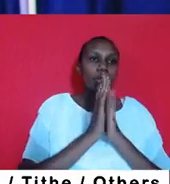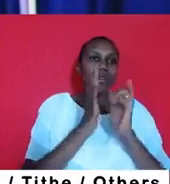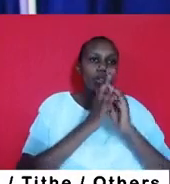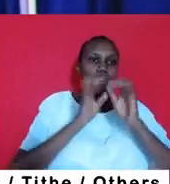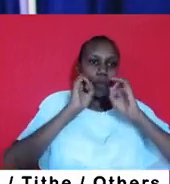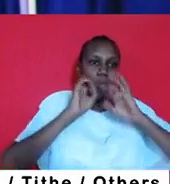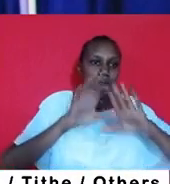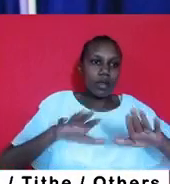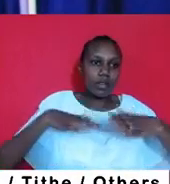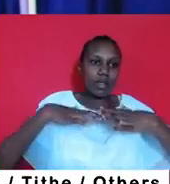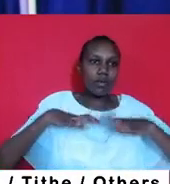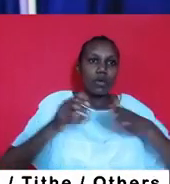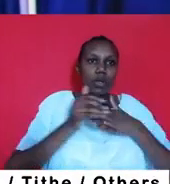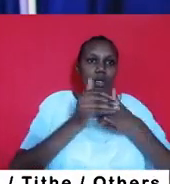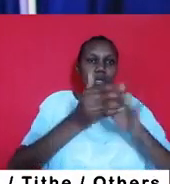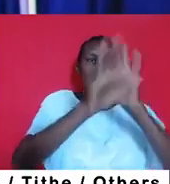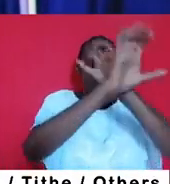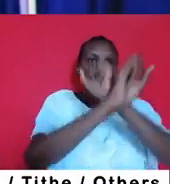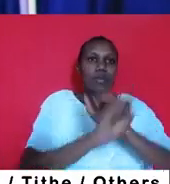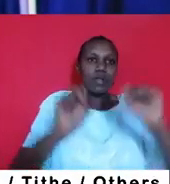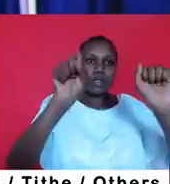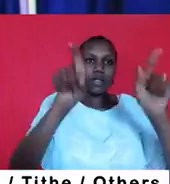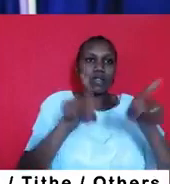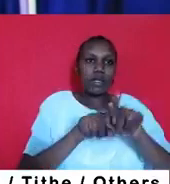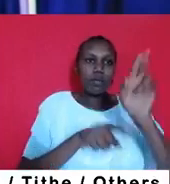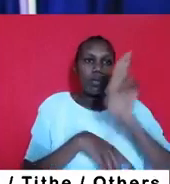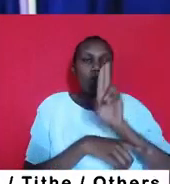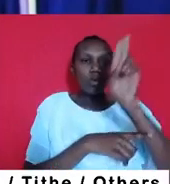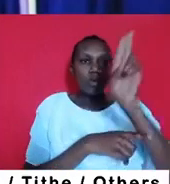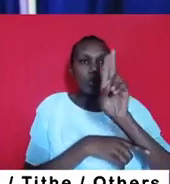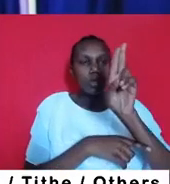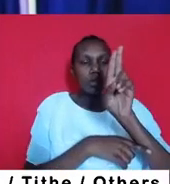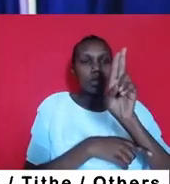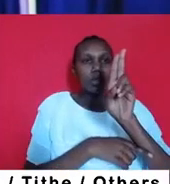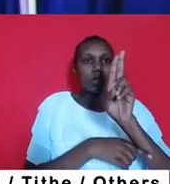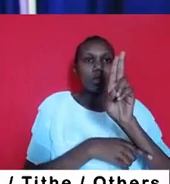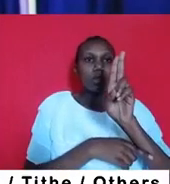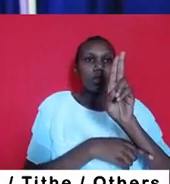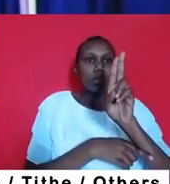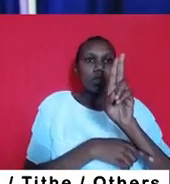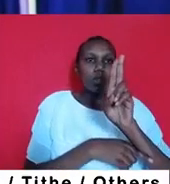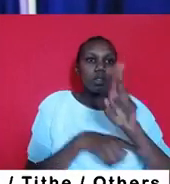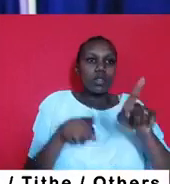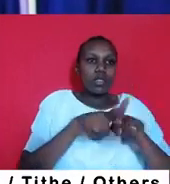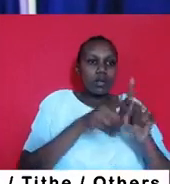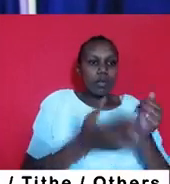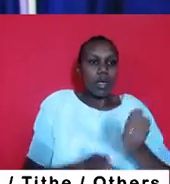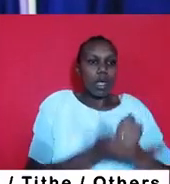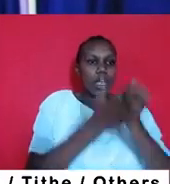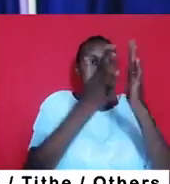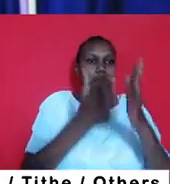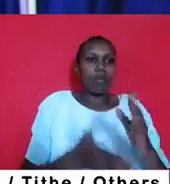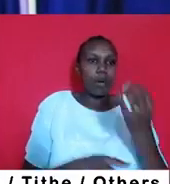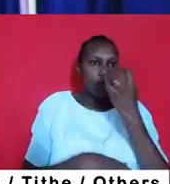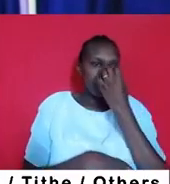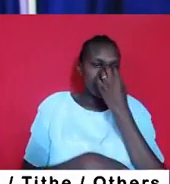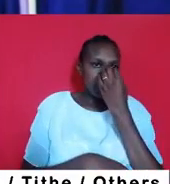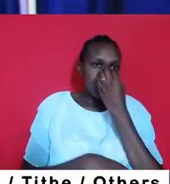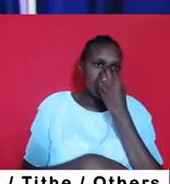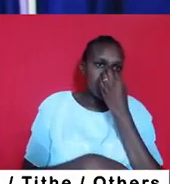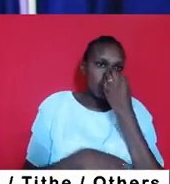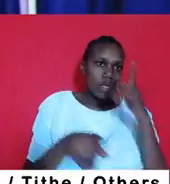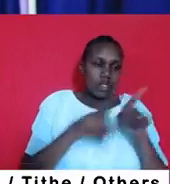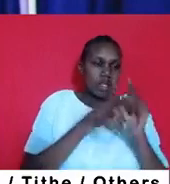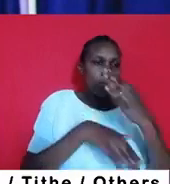na kumongoza raisi wetu, Uhuru Muigai Kenyatta, na msaidizi wake Ruto,